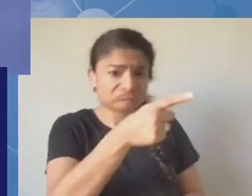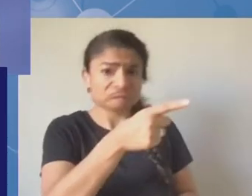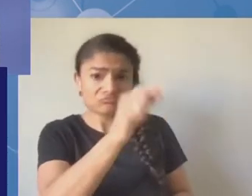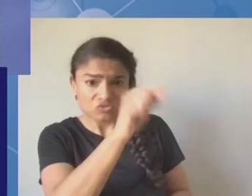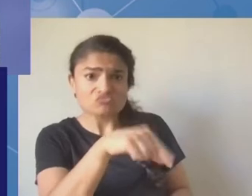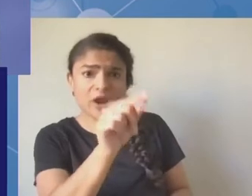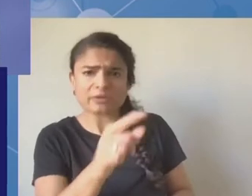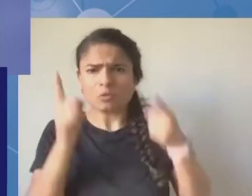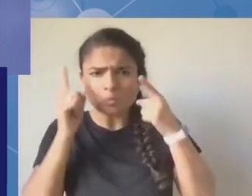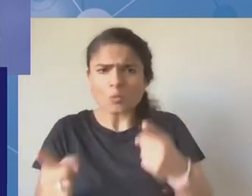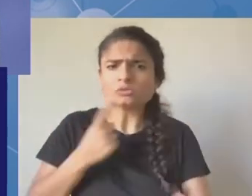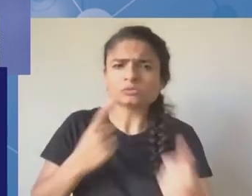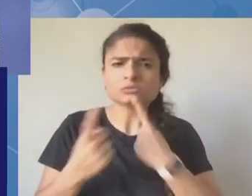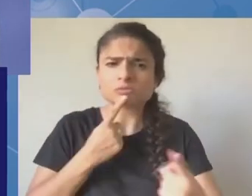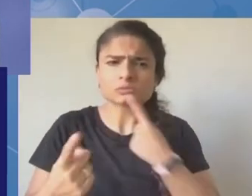من أجل